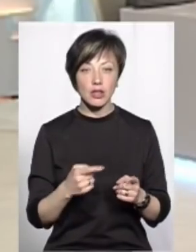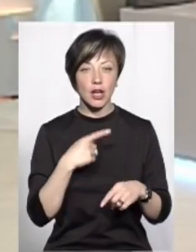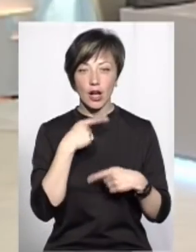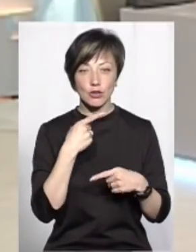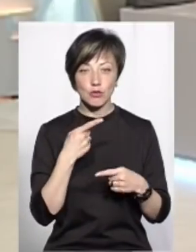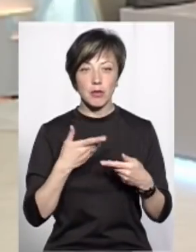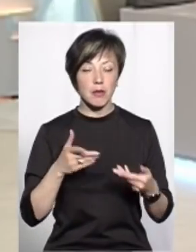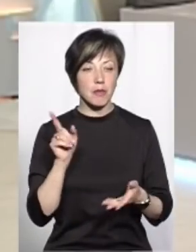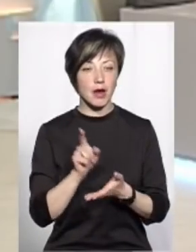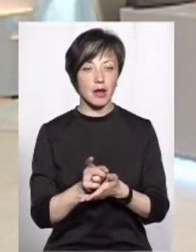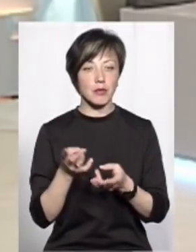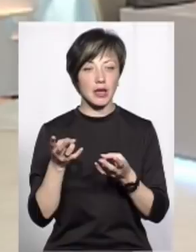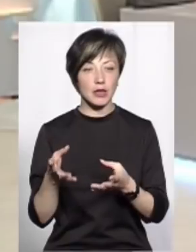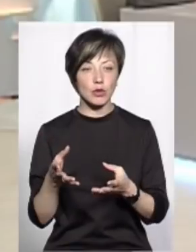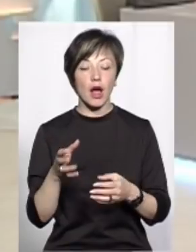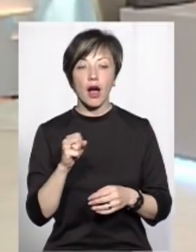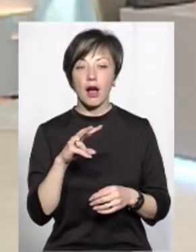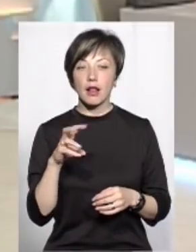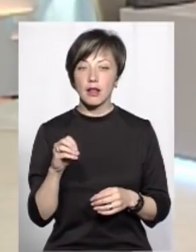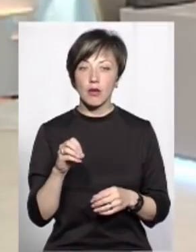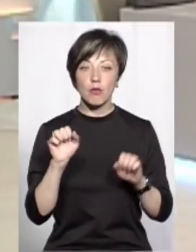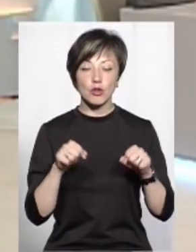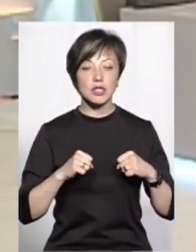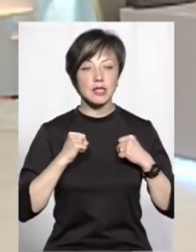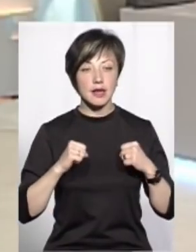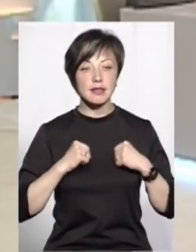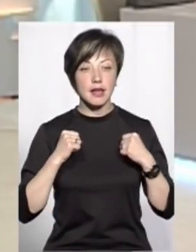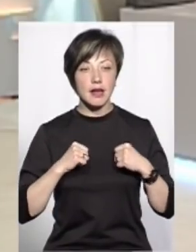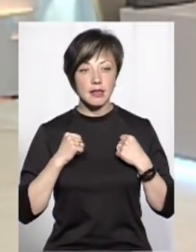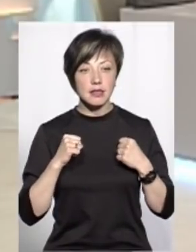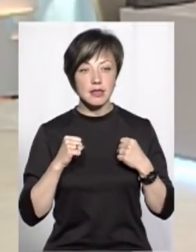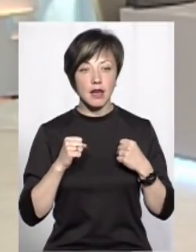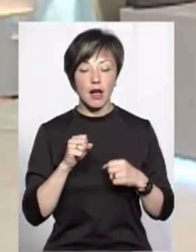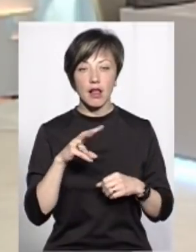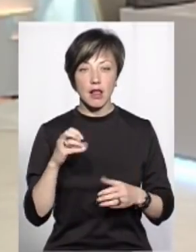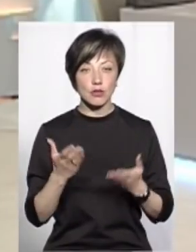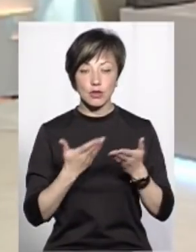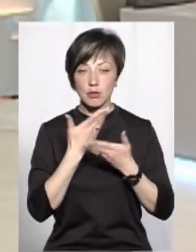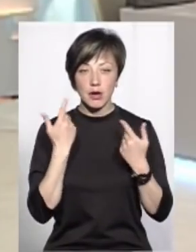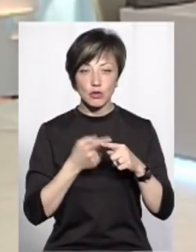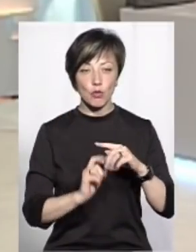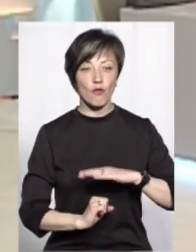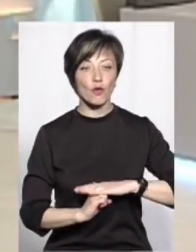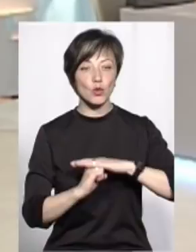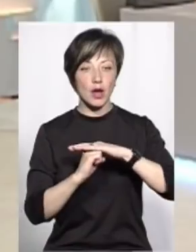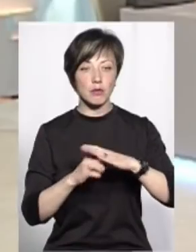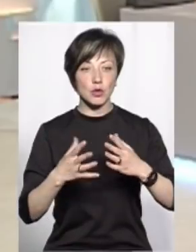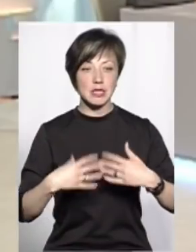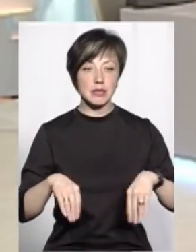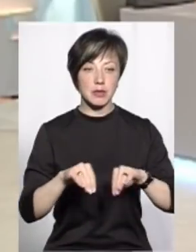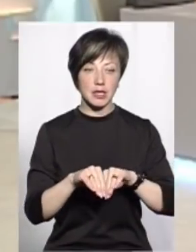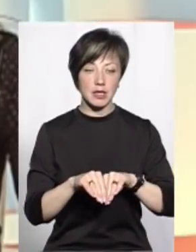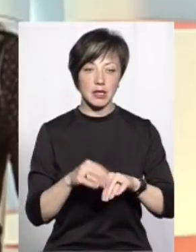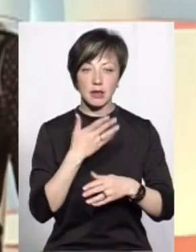ми маємо... Але ти можеш старатись, але якщо немає цього фундаменту сім'ї,